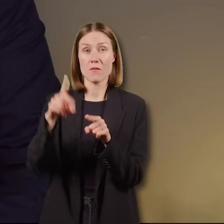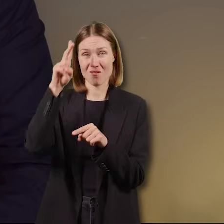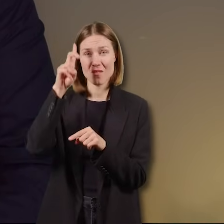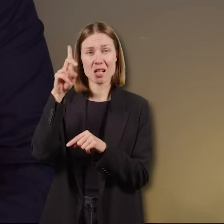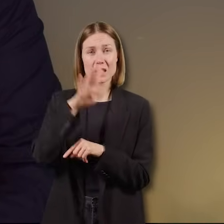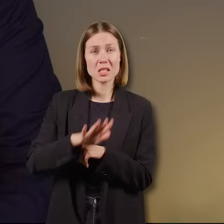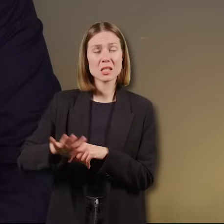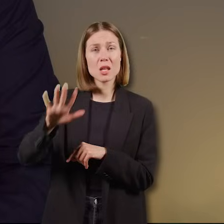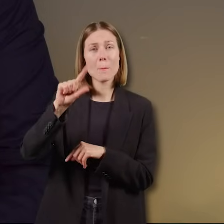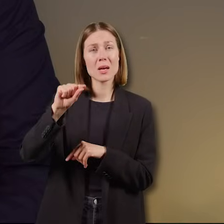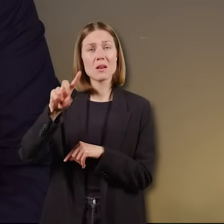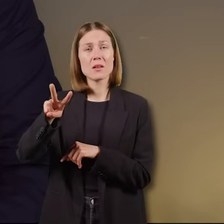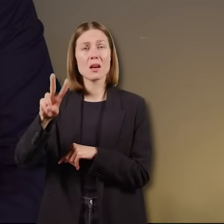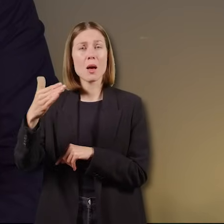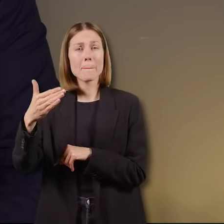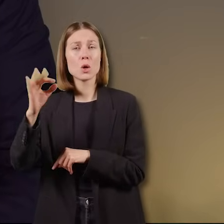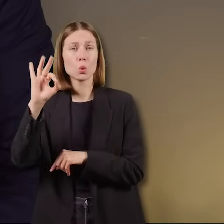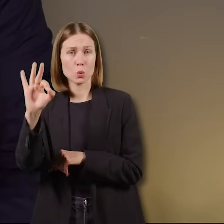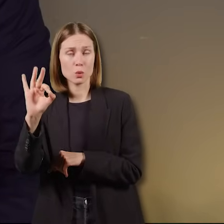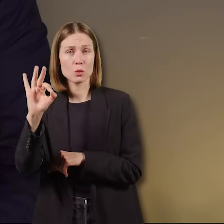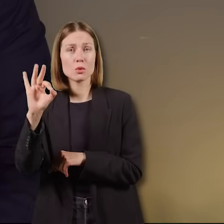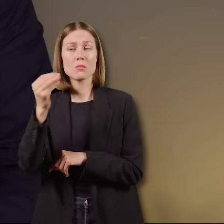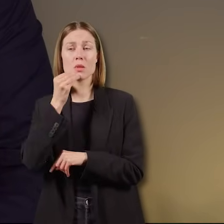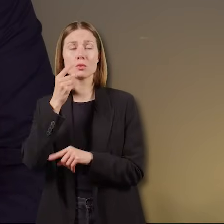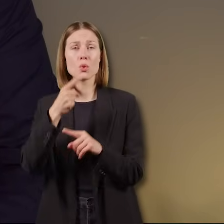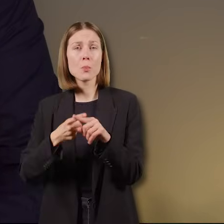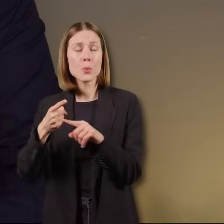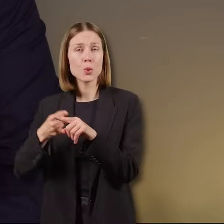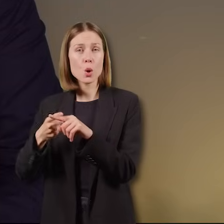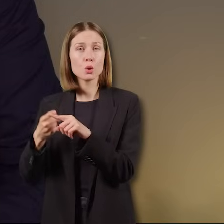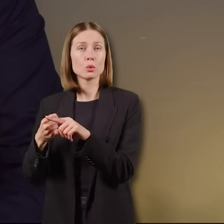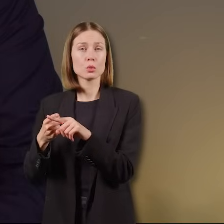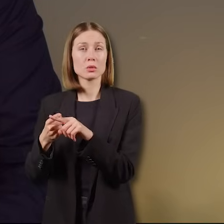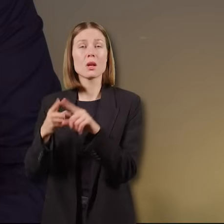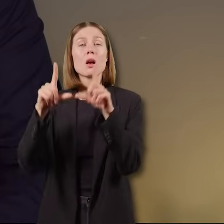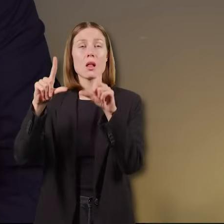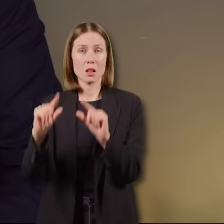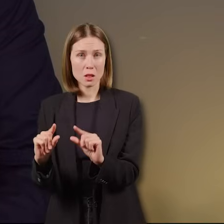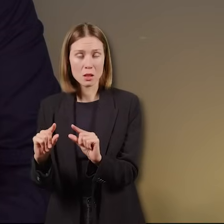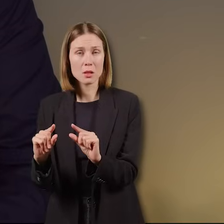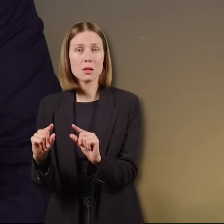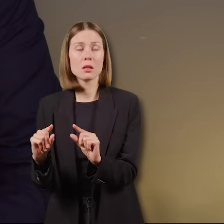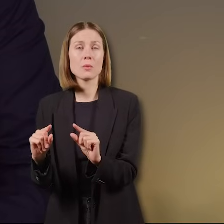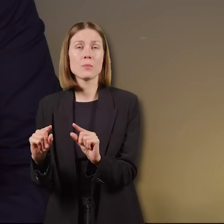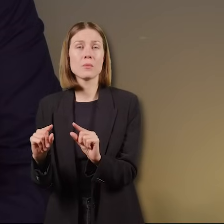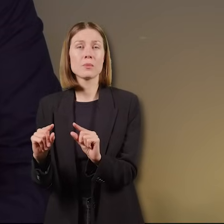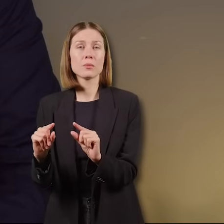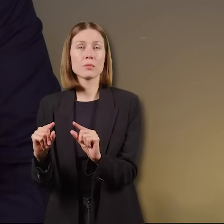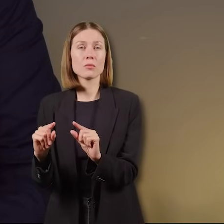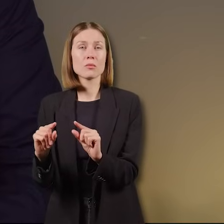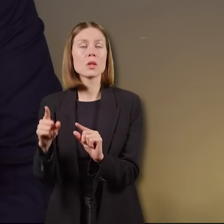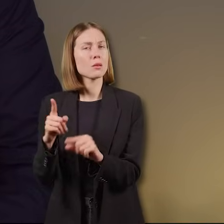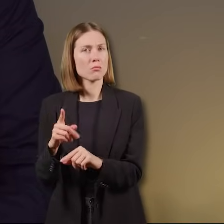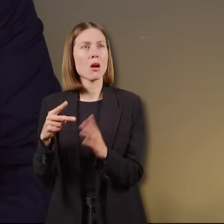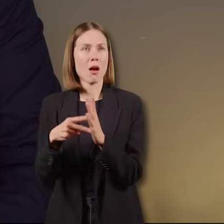visos valstybės PVM, nulinį PVM maisto produktams sumažino ir iš tiesų tas